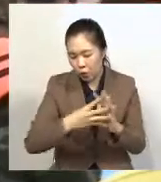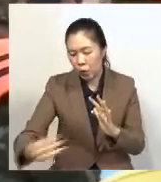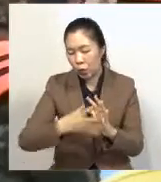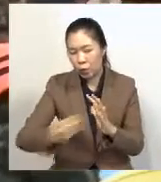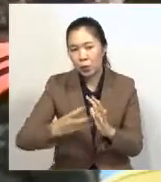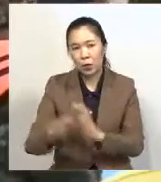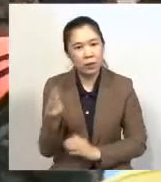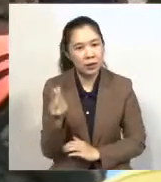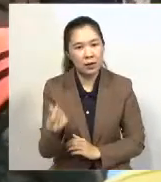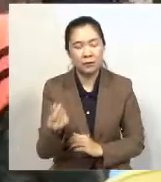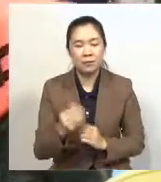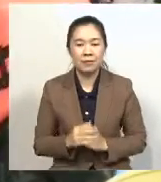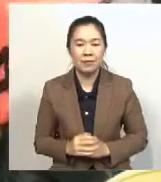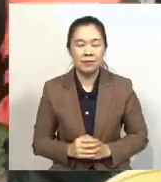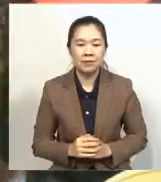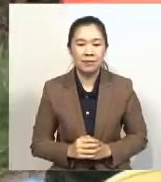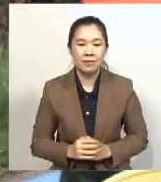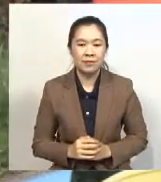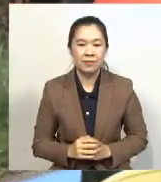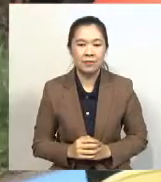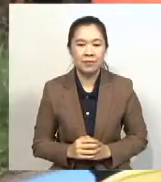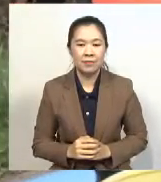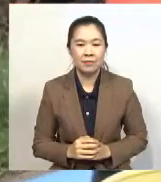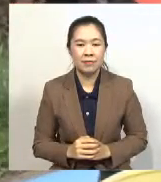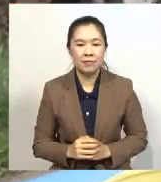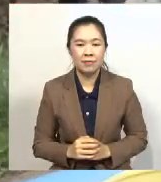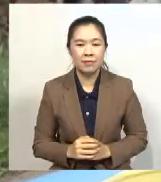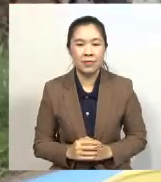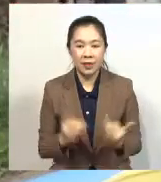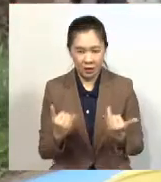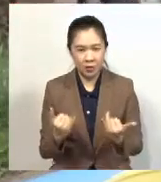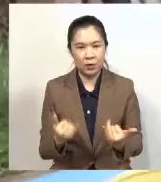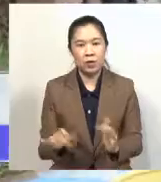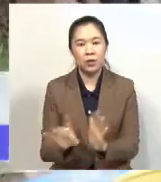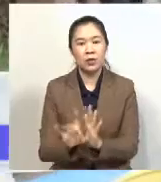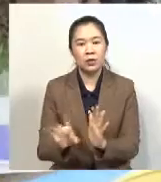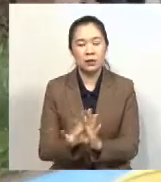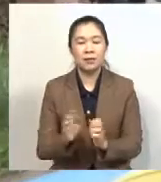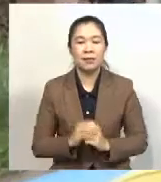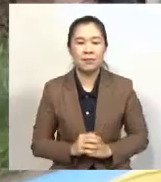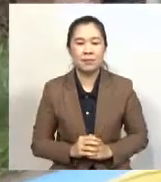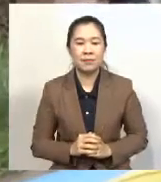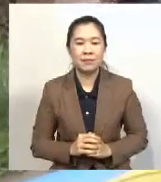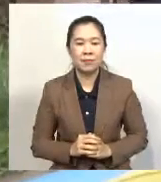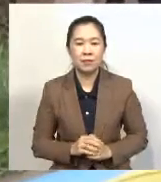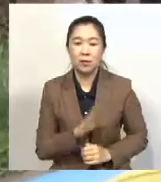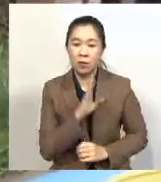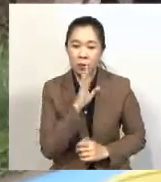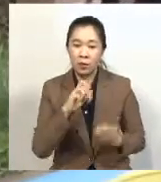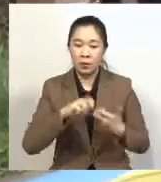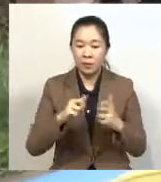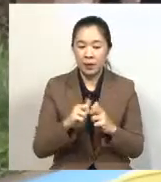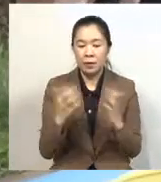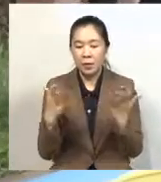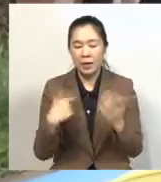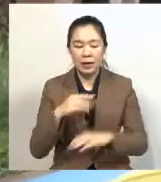ขณะนี้นะครับครับผม ก็คือให้ออกภายในวันนี้เลย ถูกต้องครับถูกต้องถ้าตำรวจราชการถ้าไม่ติดขัดอะไรเนี่ยผมว่าไม่ถึ